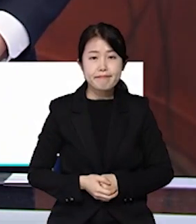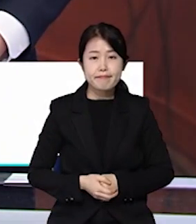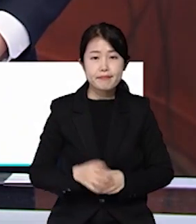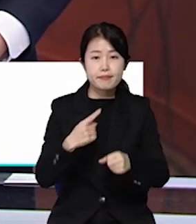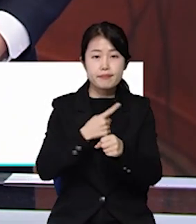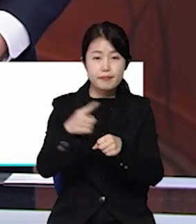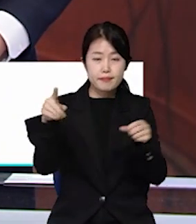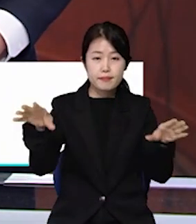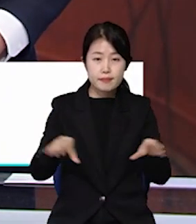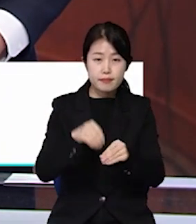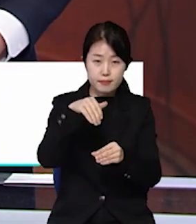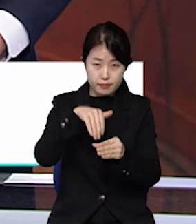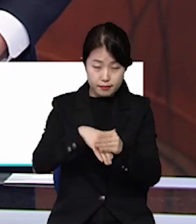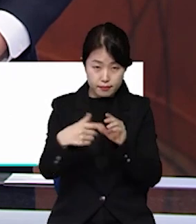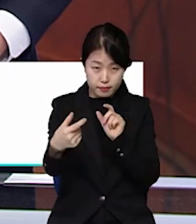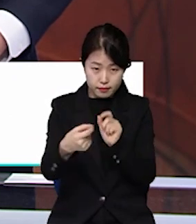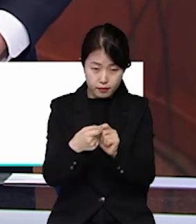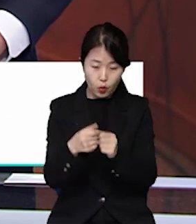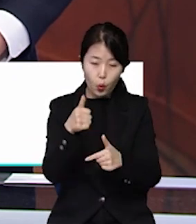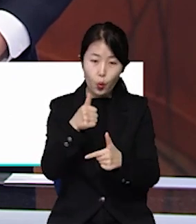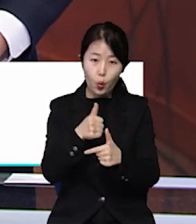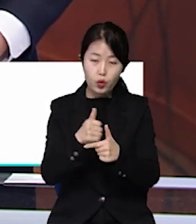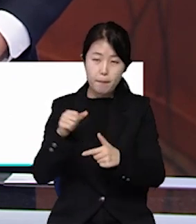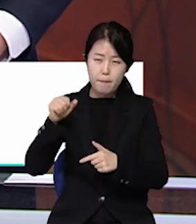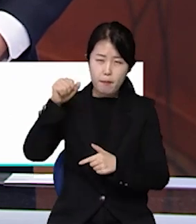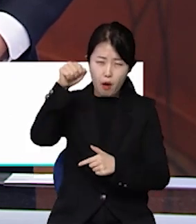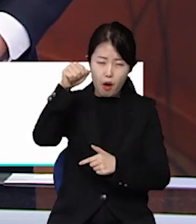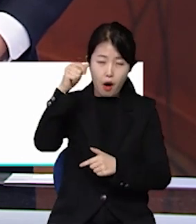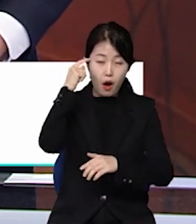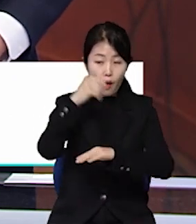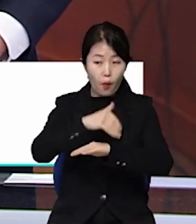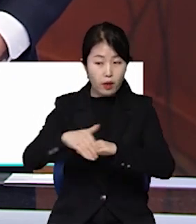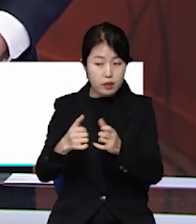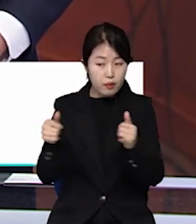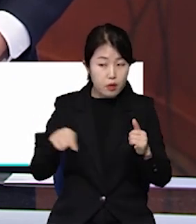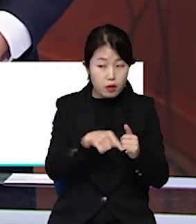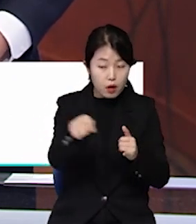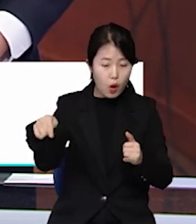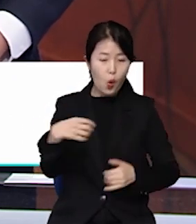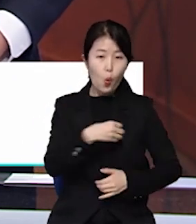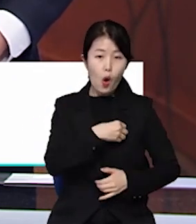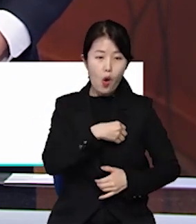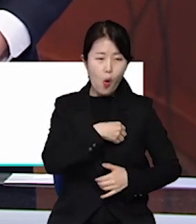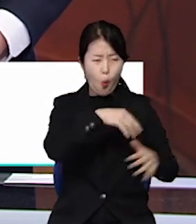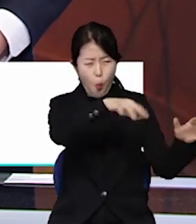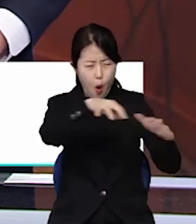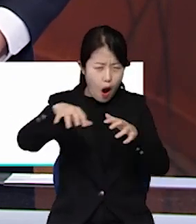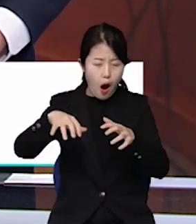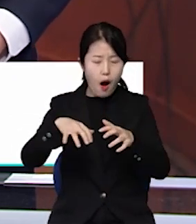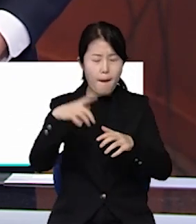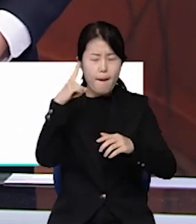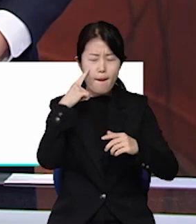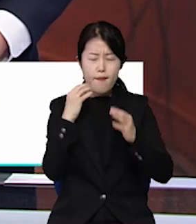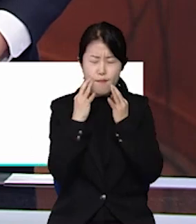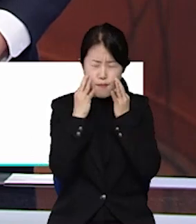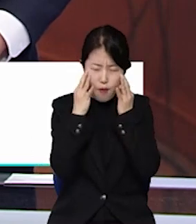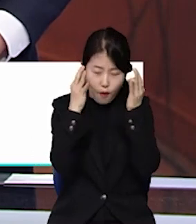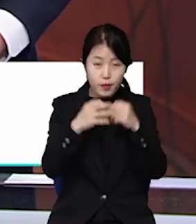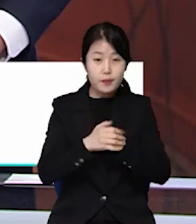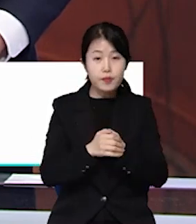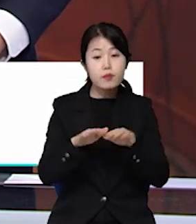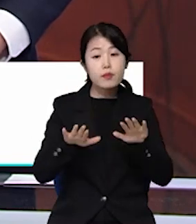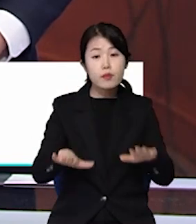내년 총선을 앞두고 호남 출마 예정자들은 공천에 가장 큰 영향을 미치는 권리당원 확보가 치열합니다. 그런데